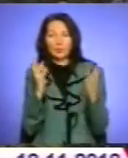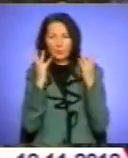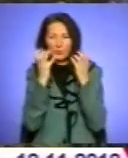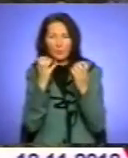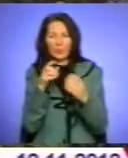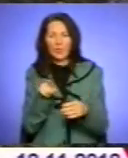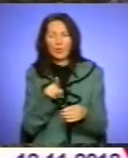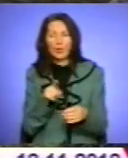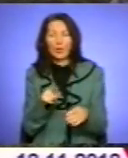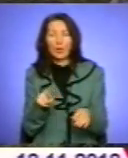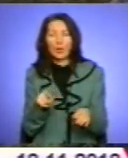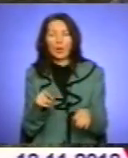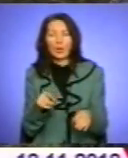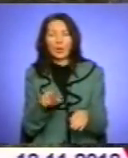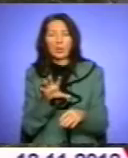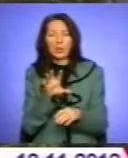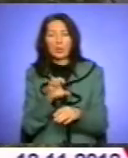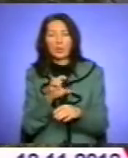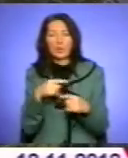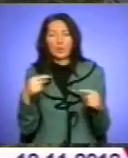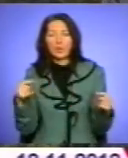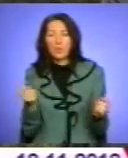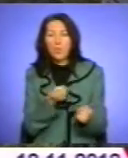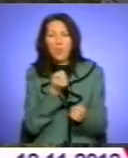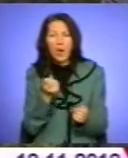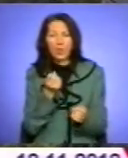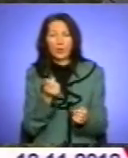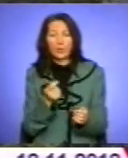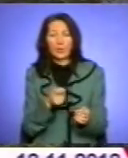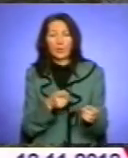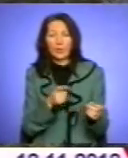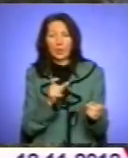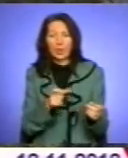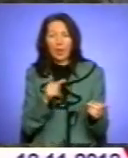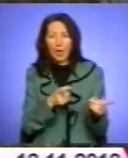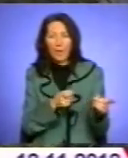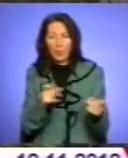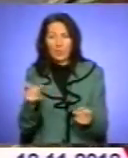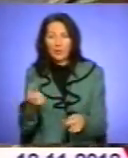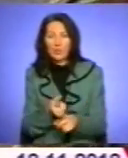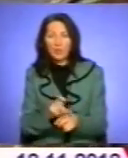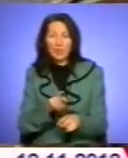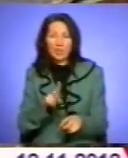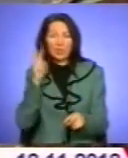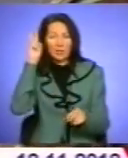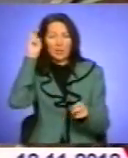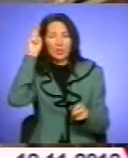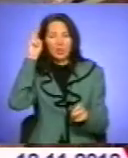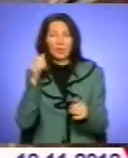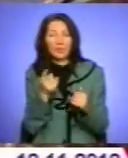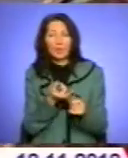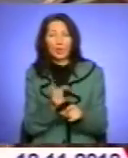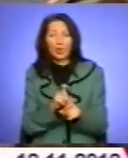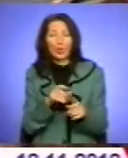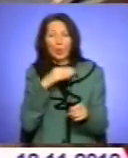тим, що дичини все-таки мало. Мисливців значно, очевидно, більше, ніж зайців. Зараз дуже